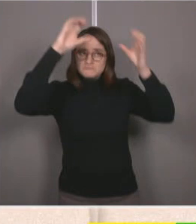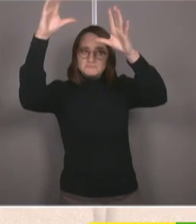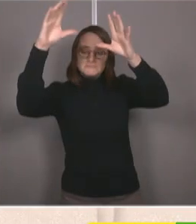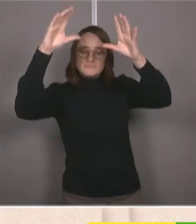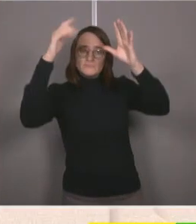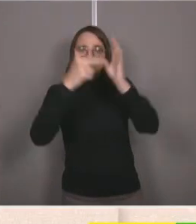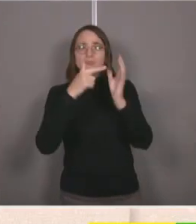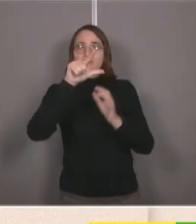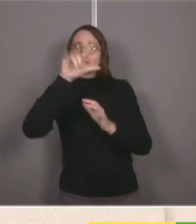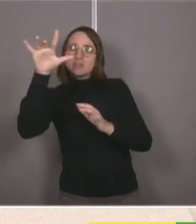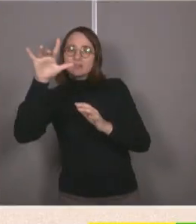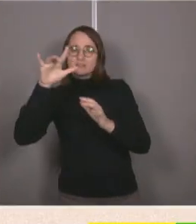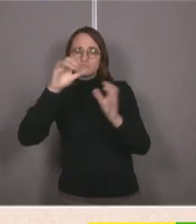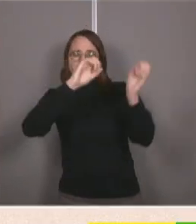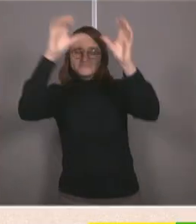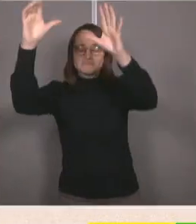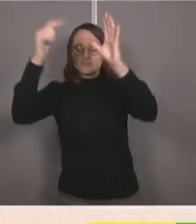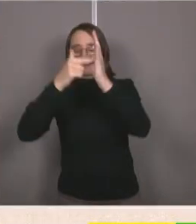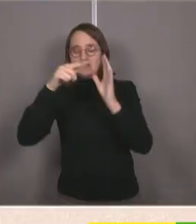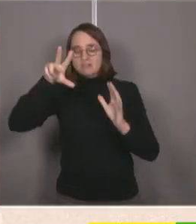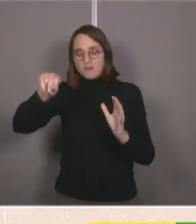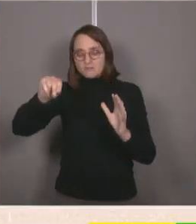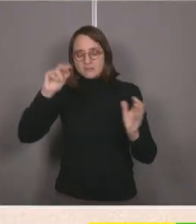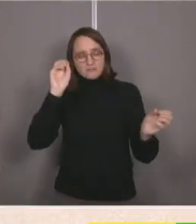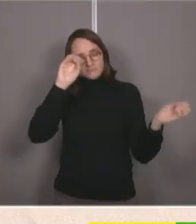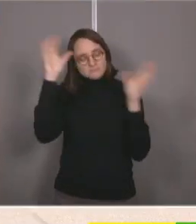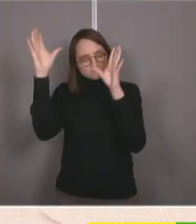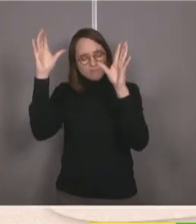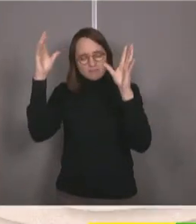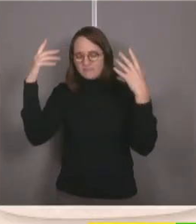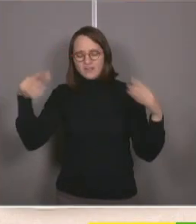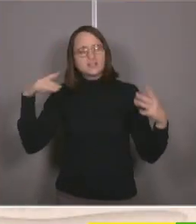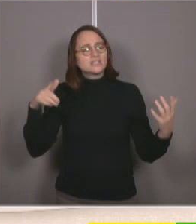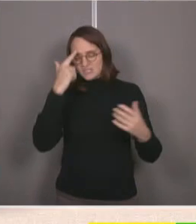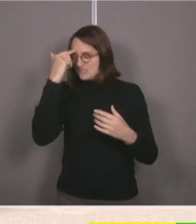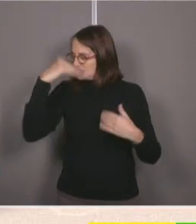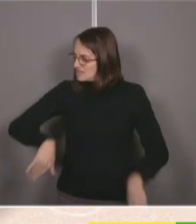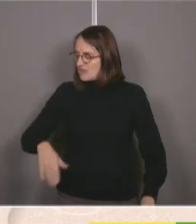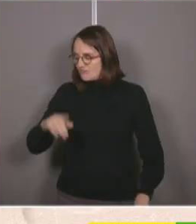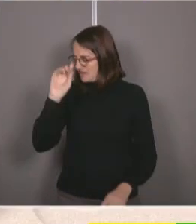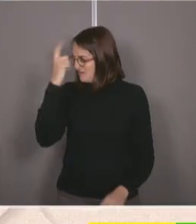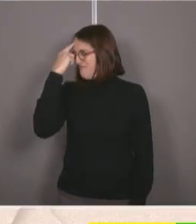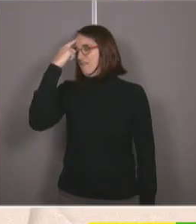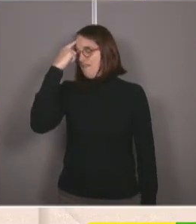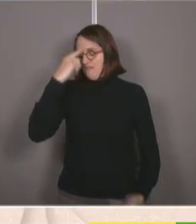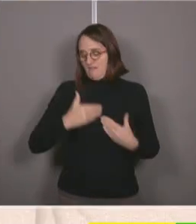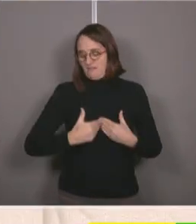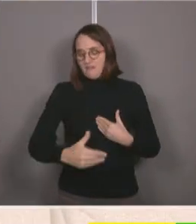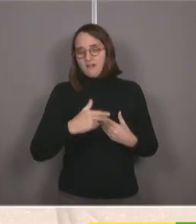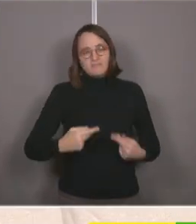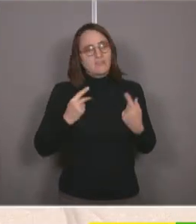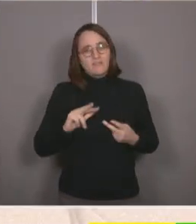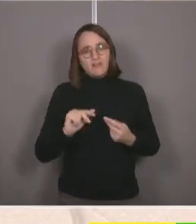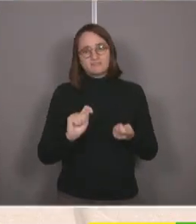2025, l'horizon 2030, et ils ont pris conscience, ils ont intériorisé que leur vie allait changer.